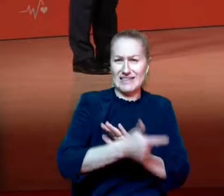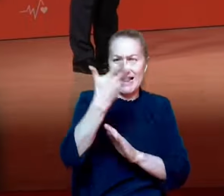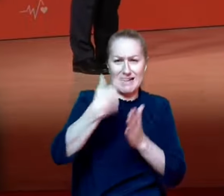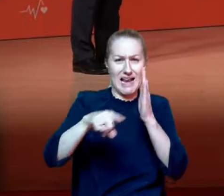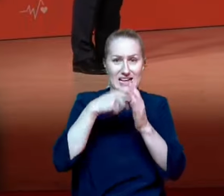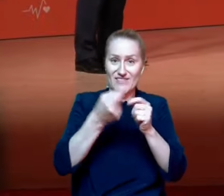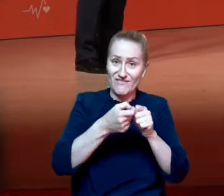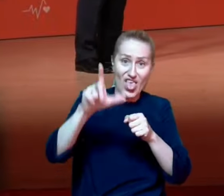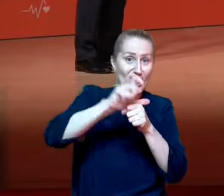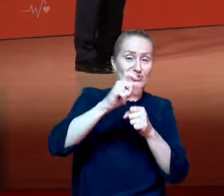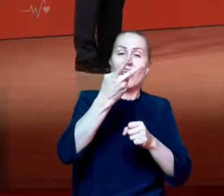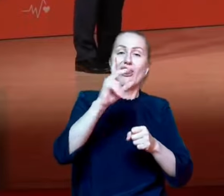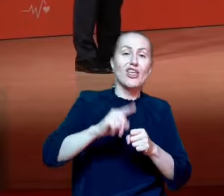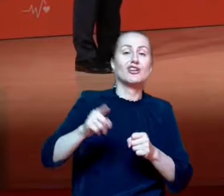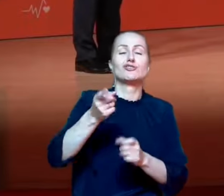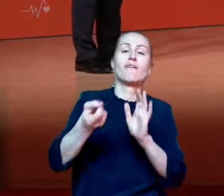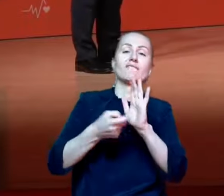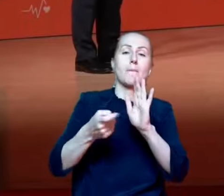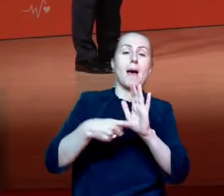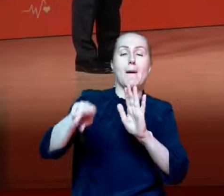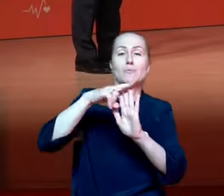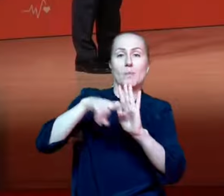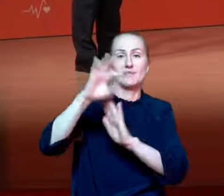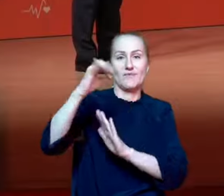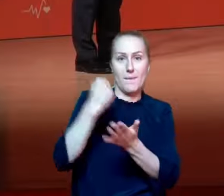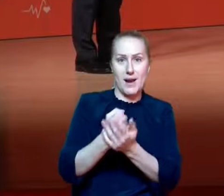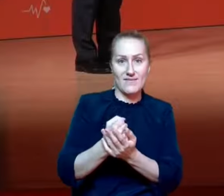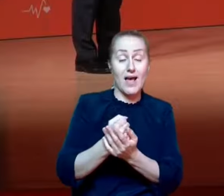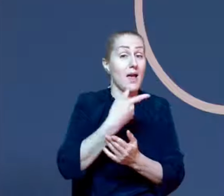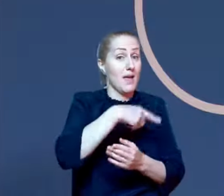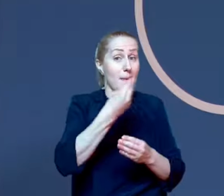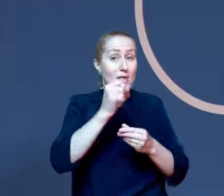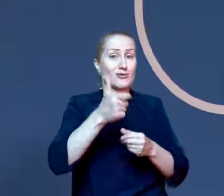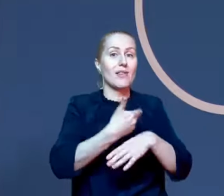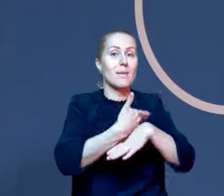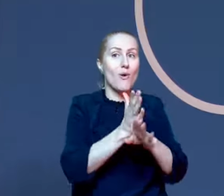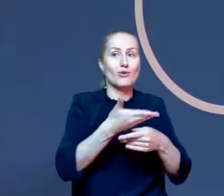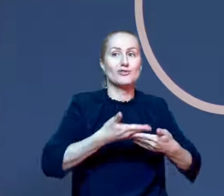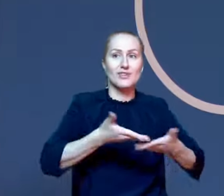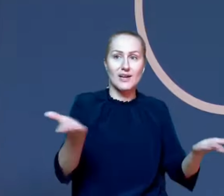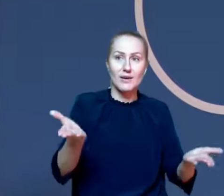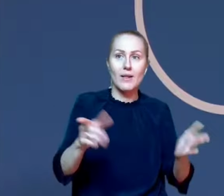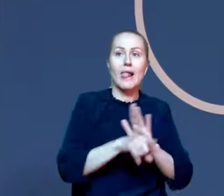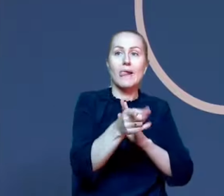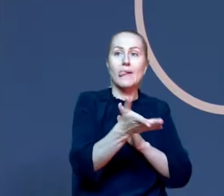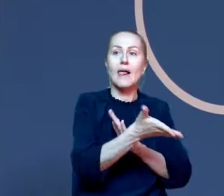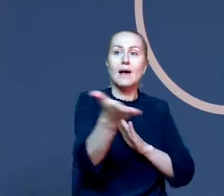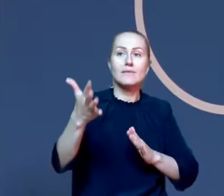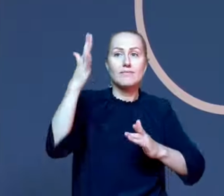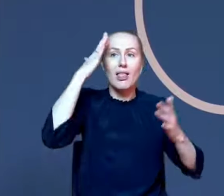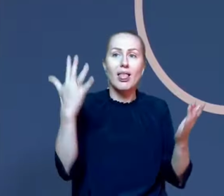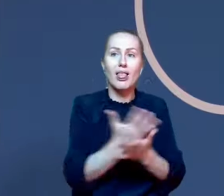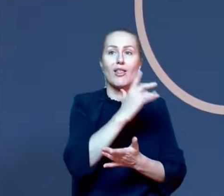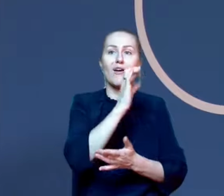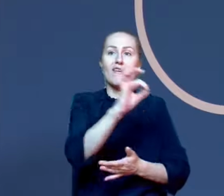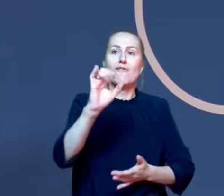niż wynika to z przepisów prawa, czyli pieniądze do podziału na te nagłe